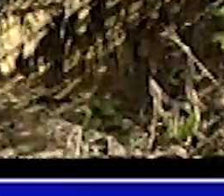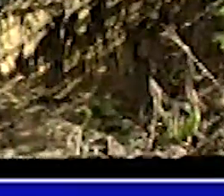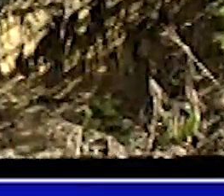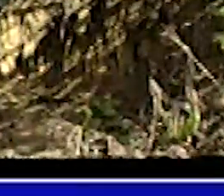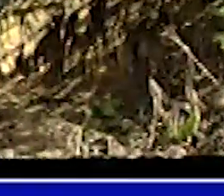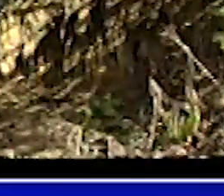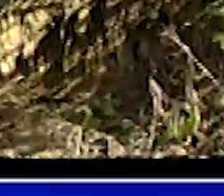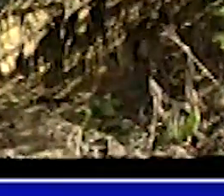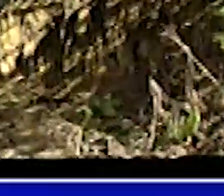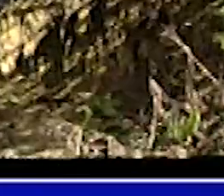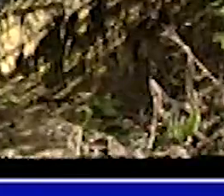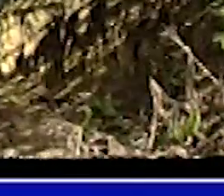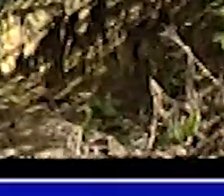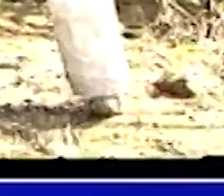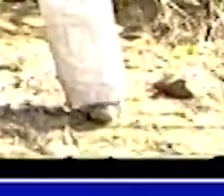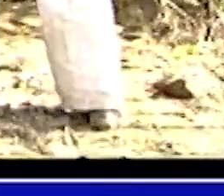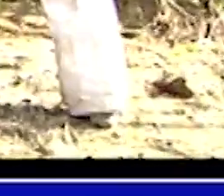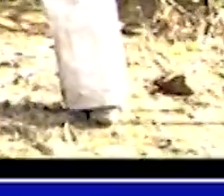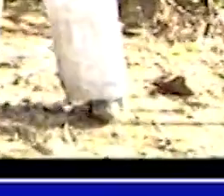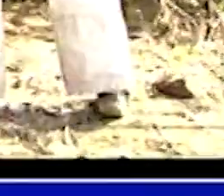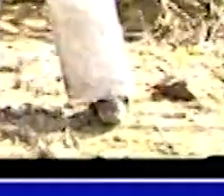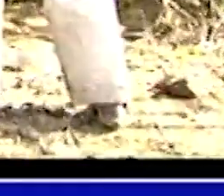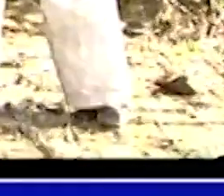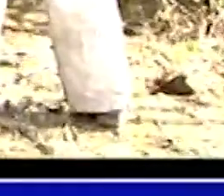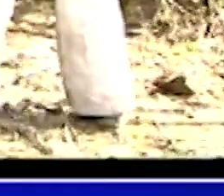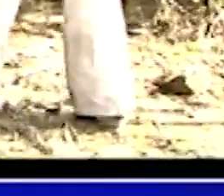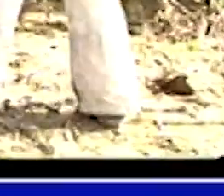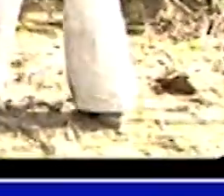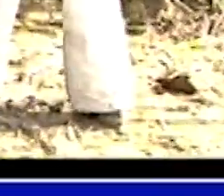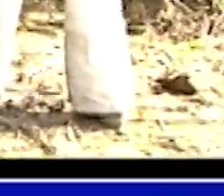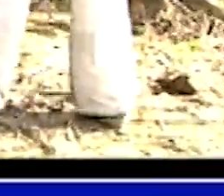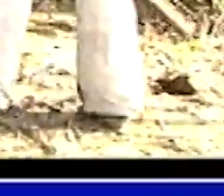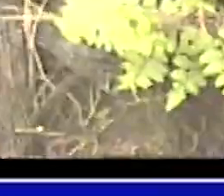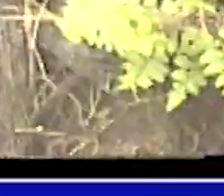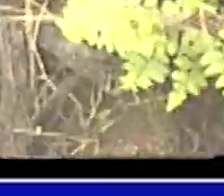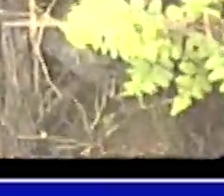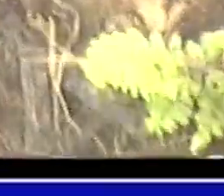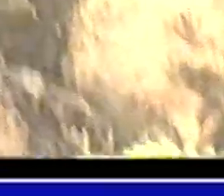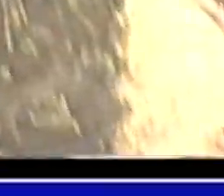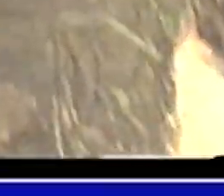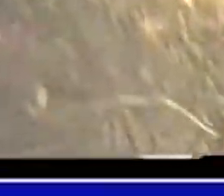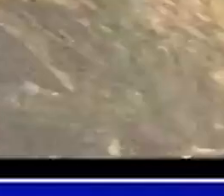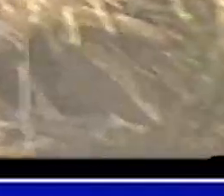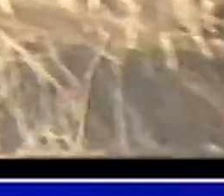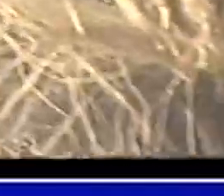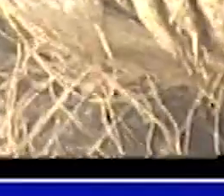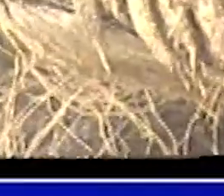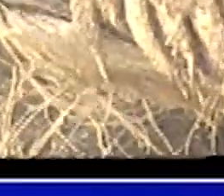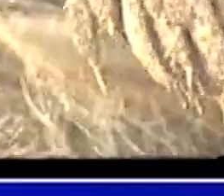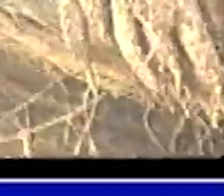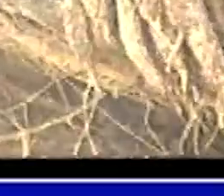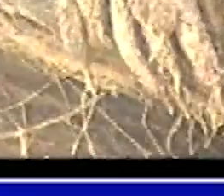hektar lahan di luas wilayah di Kalimantan Selatan hanya ada